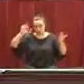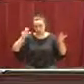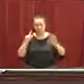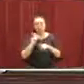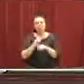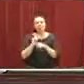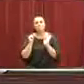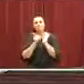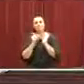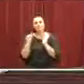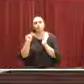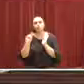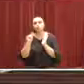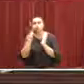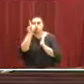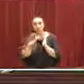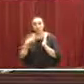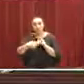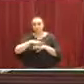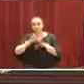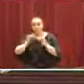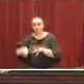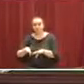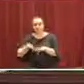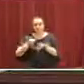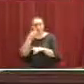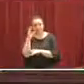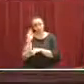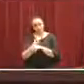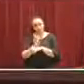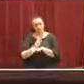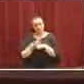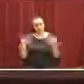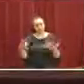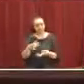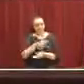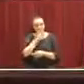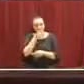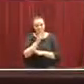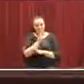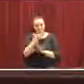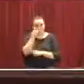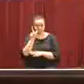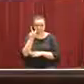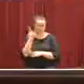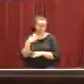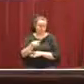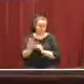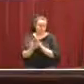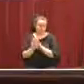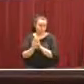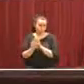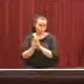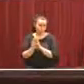minuts hagués tardat el president en dimitir? Ni mig minut. Per tant, la vergonya és de qui segueixen mantenint en el Partit